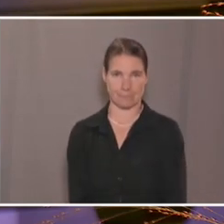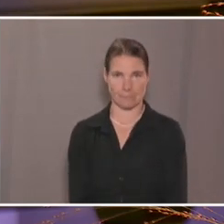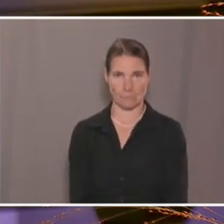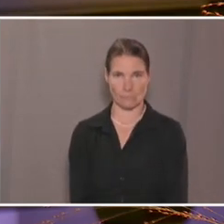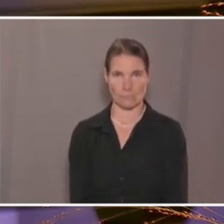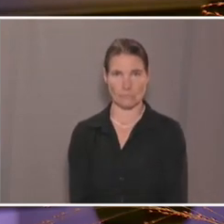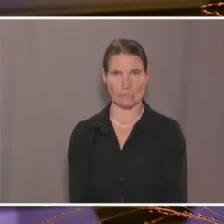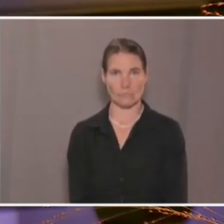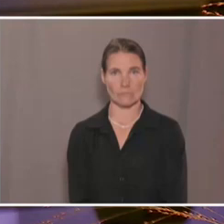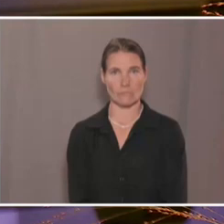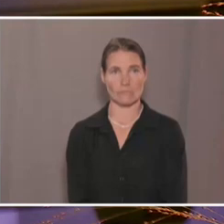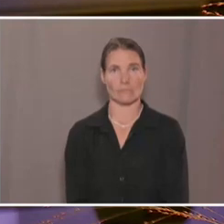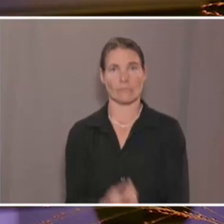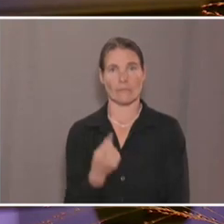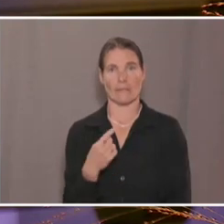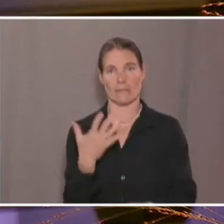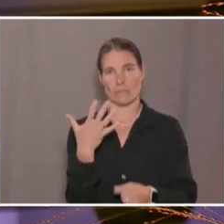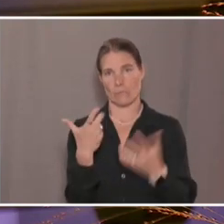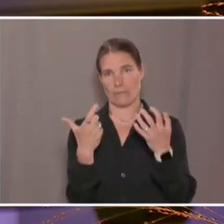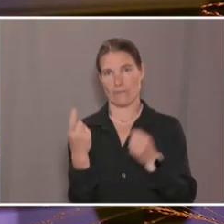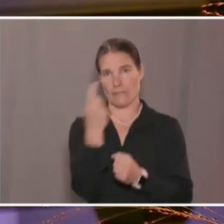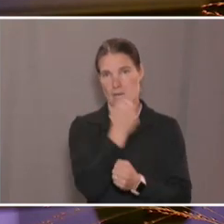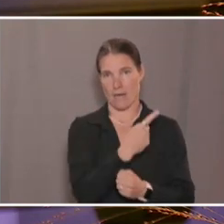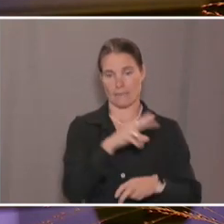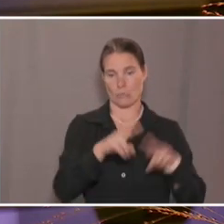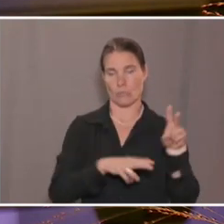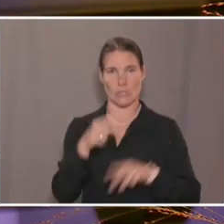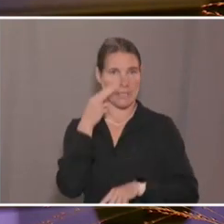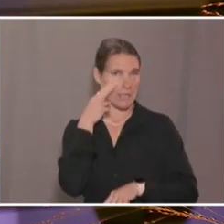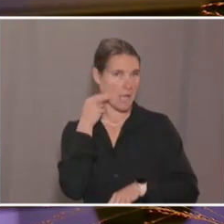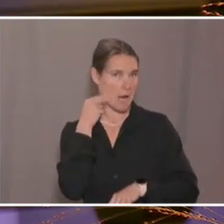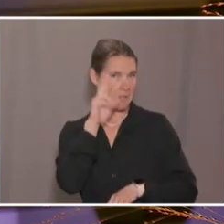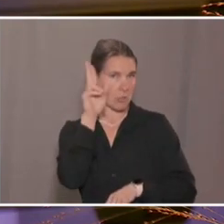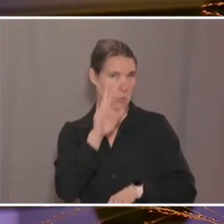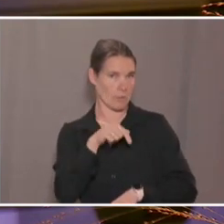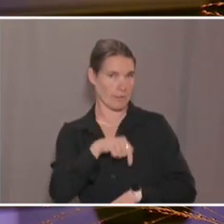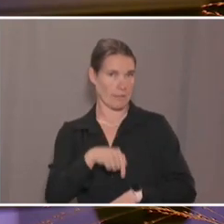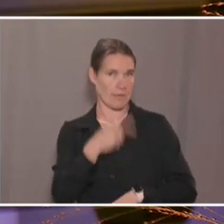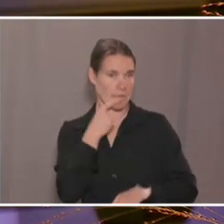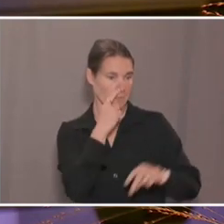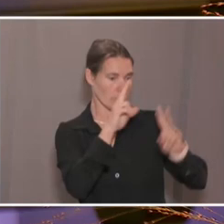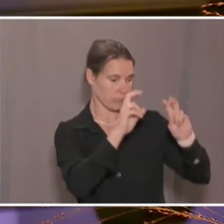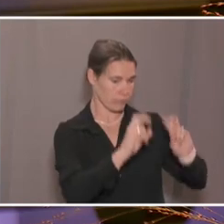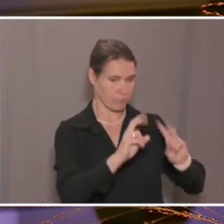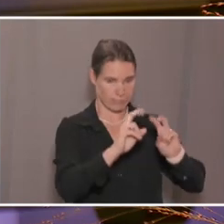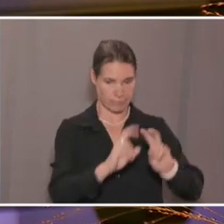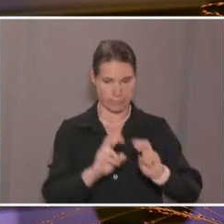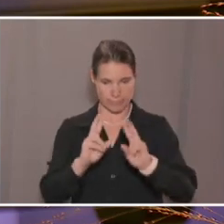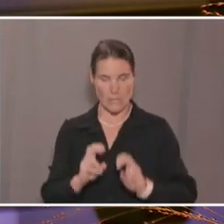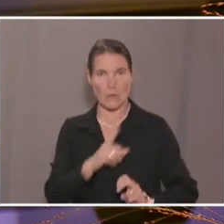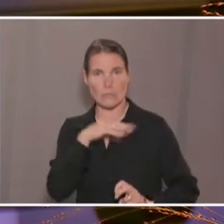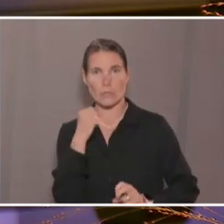Es gibt uns also jetzt seit 75 Jahren mit unterschiedlichen Namen. Und dann habe ich recherchiert, viele Größen der